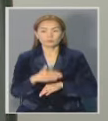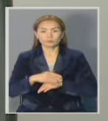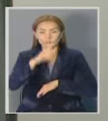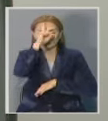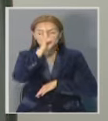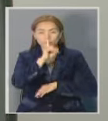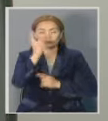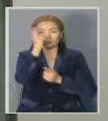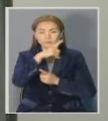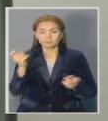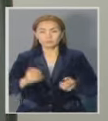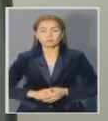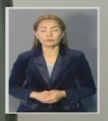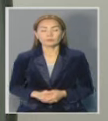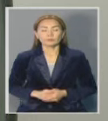өткізу жөнінде